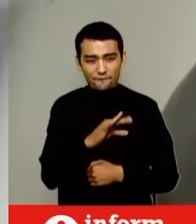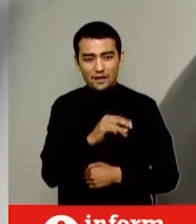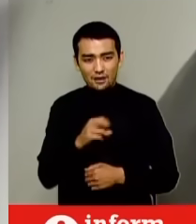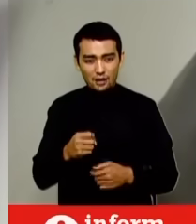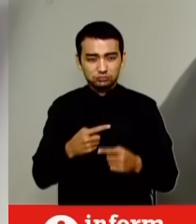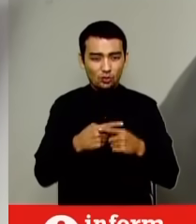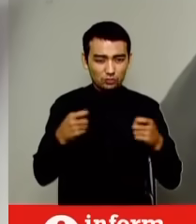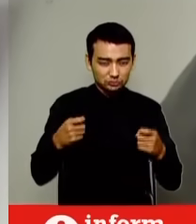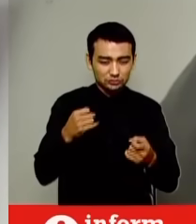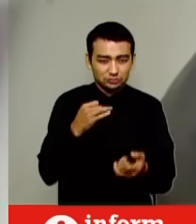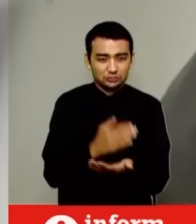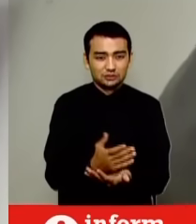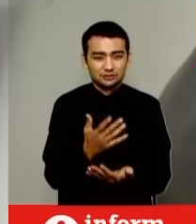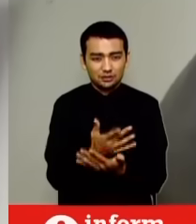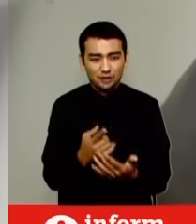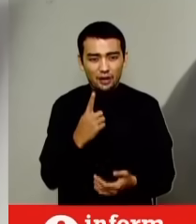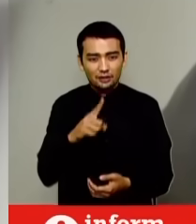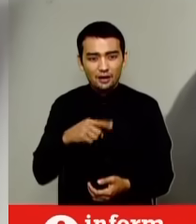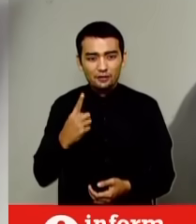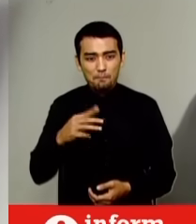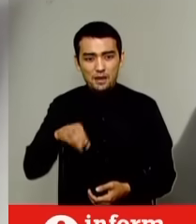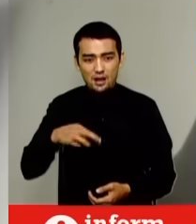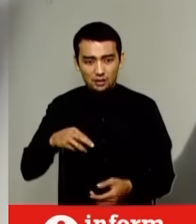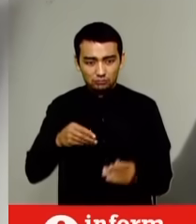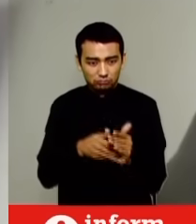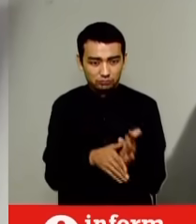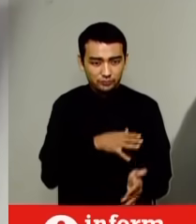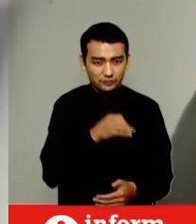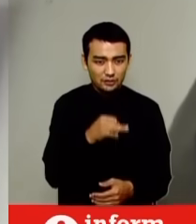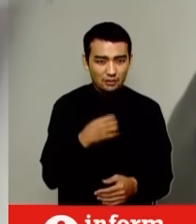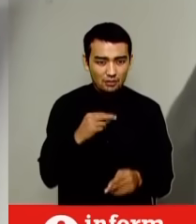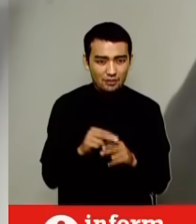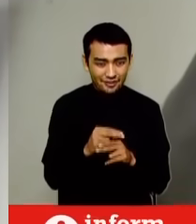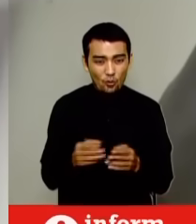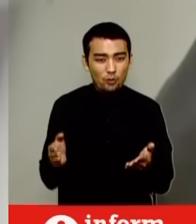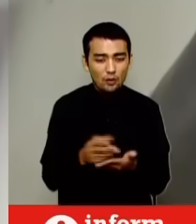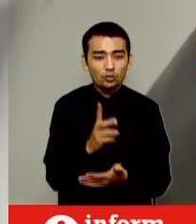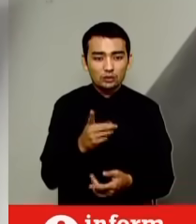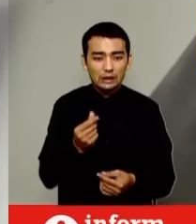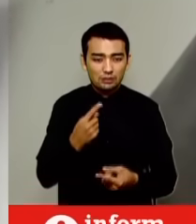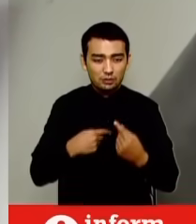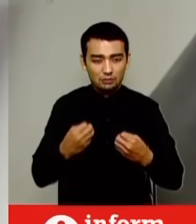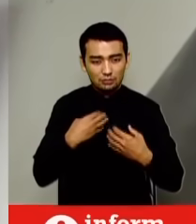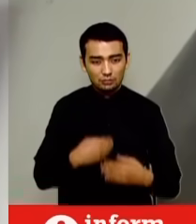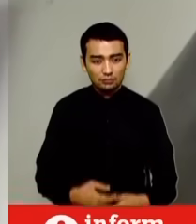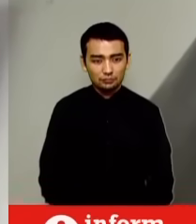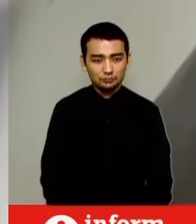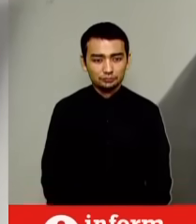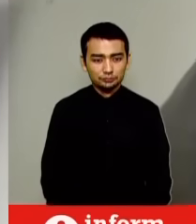бар. Қазіргі құны 1,1 миллиардтан асады. Бұзған күннің өзінде салған ақшамызды кім қайтарып береді?